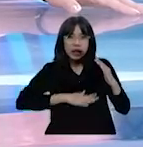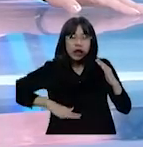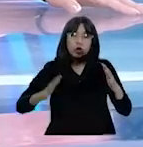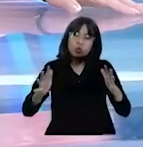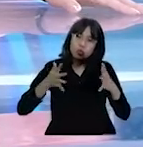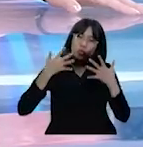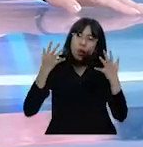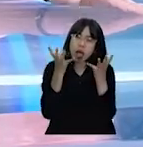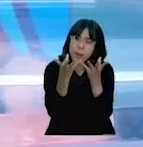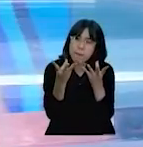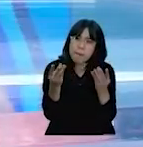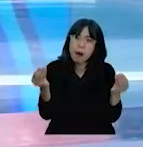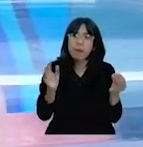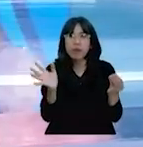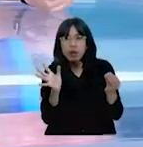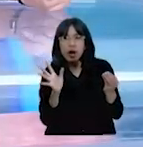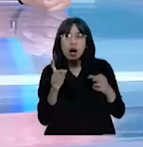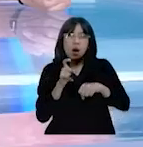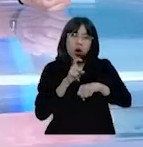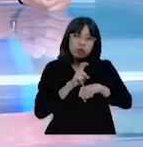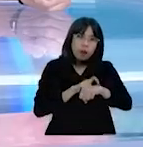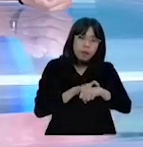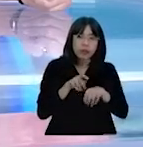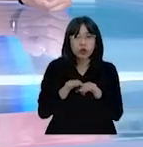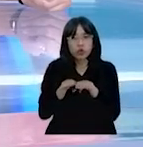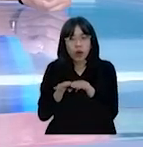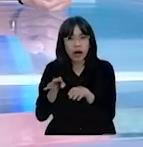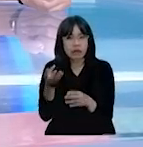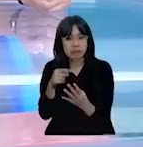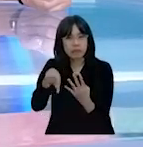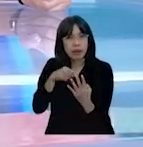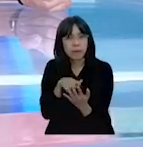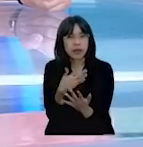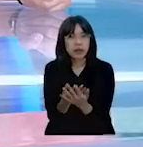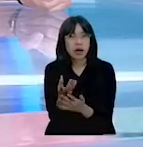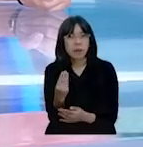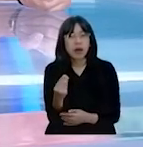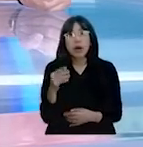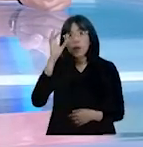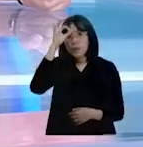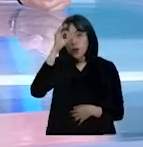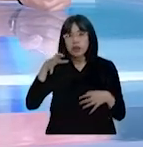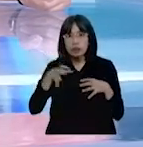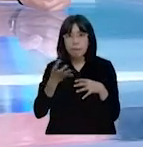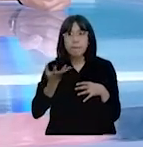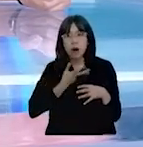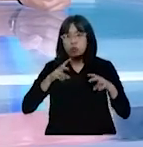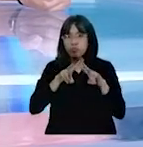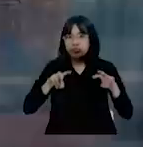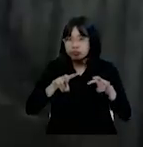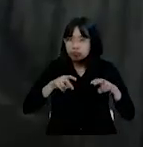3 ruangan guna memastikan waktu kematian. Polisi juga akan kembali menggelar olah TKP lanjutan.